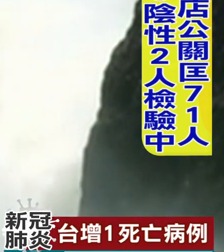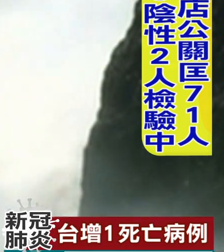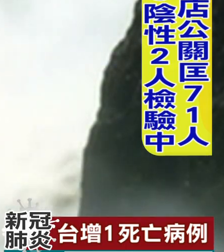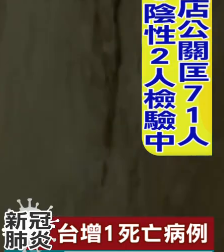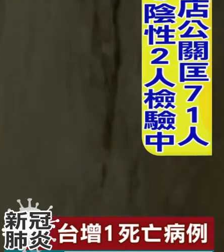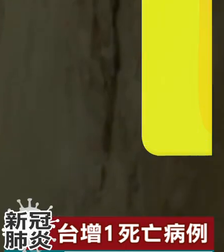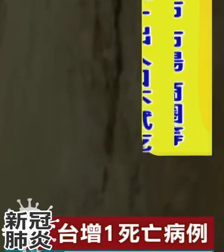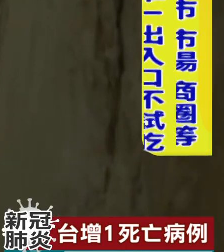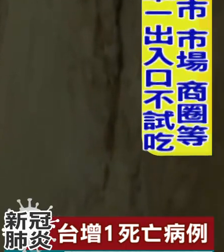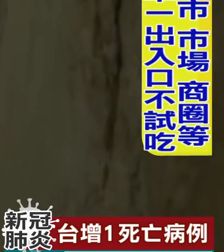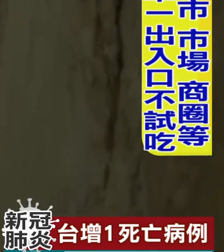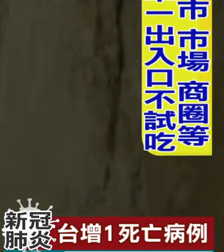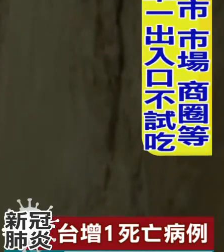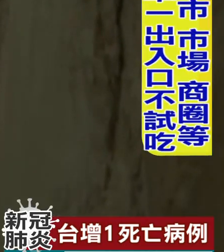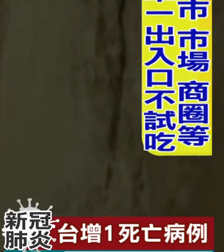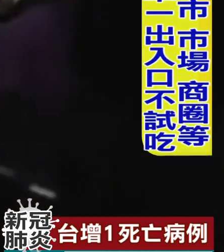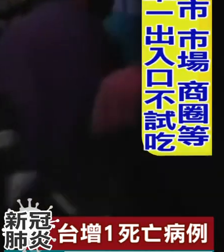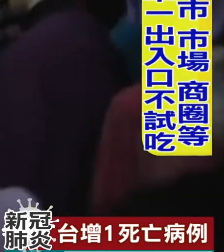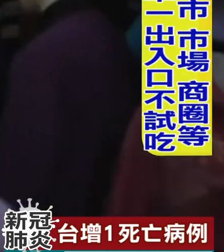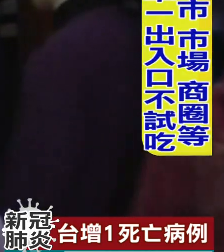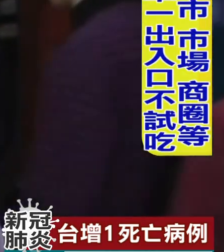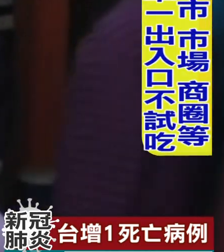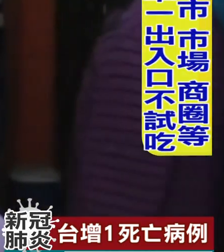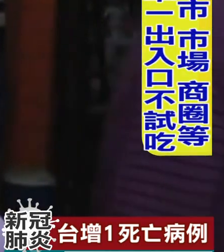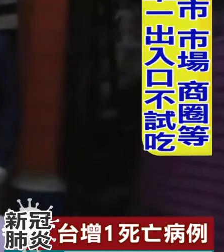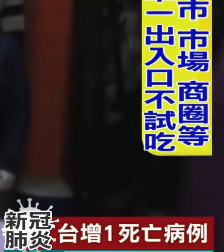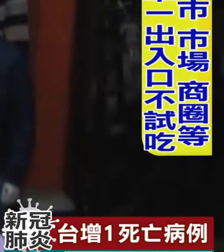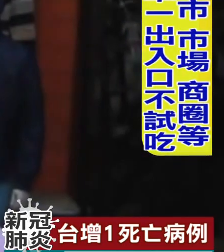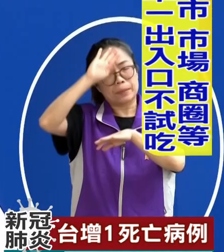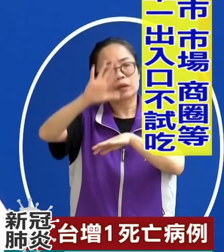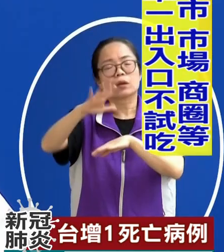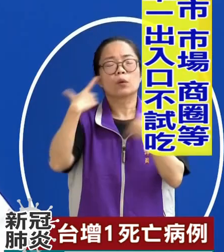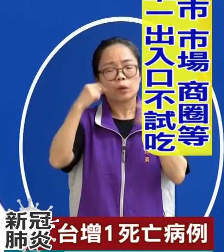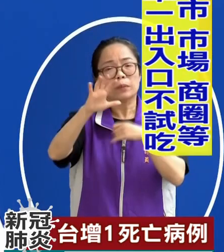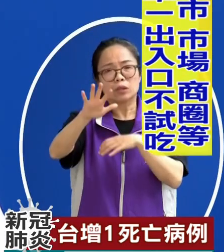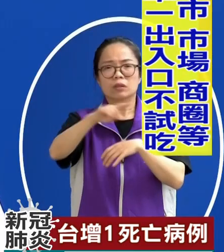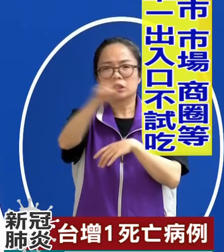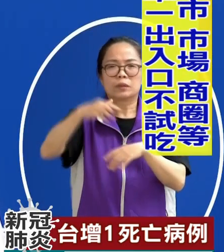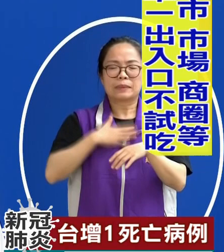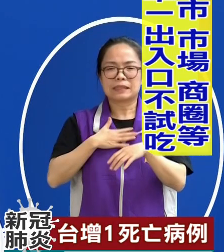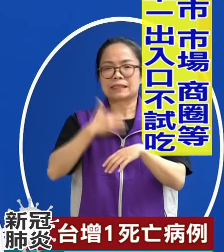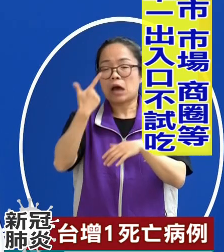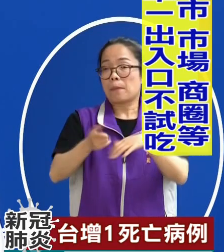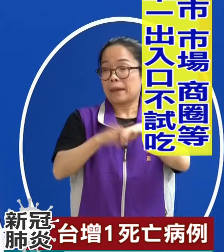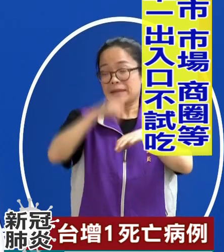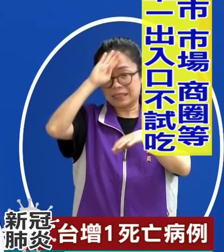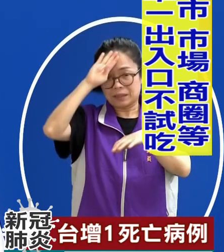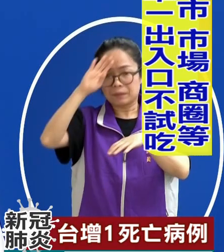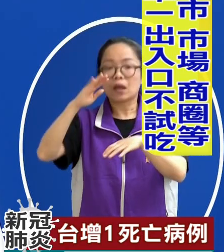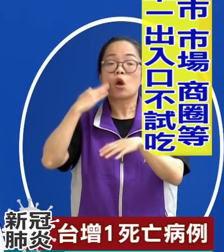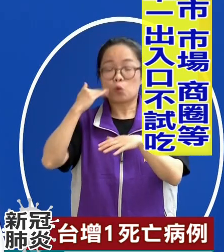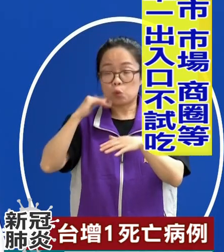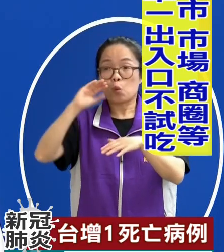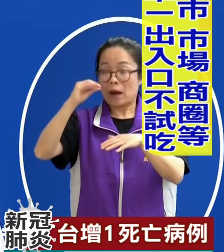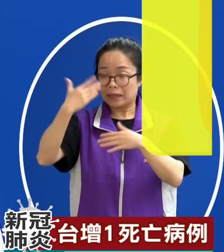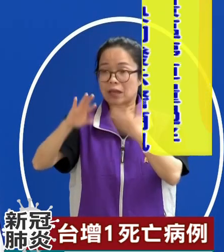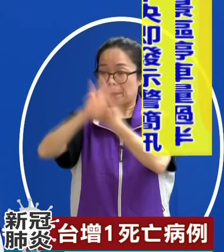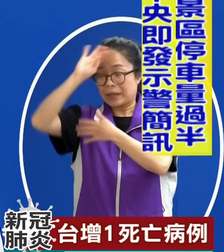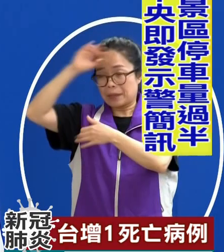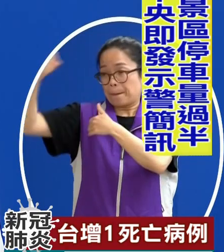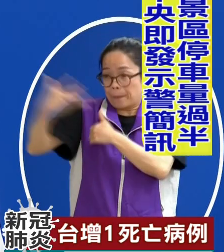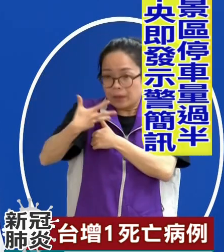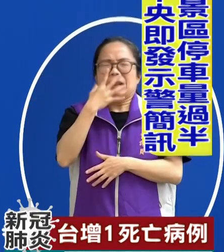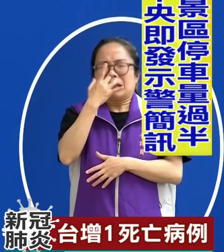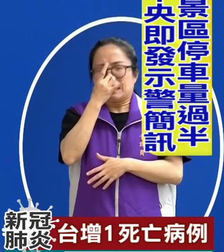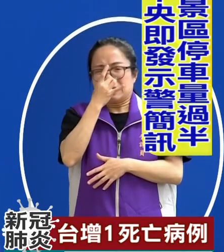加护病房，但肺炎持续恶化，在4月9号病逝。 慢性病是往往这种感染的一个重症的一个